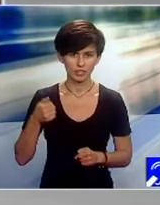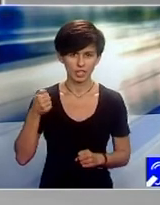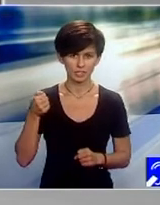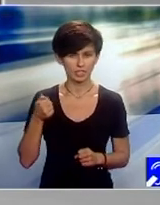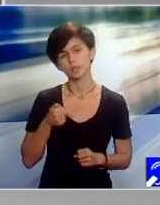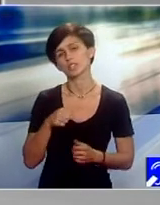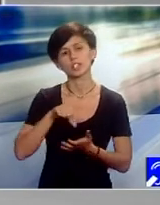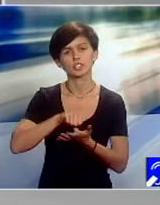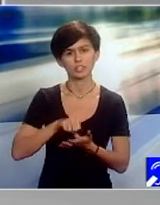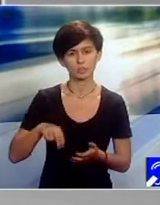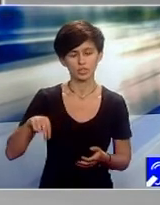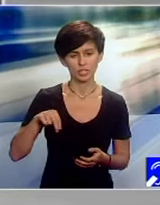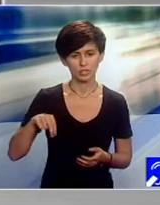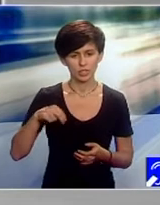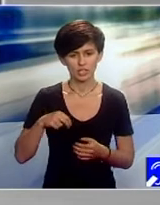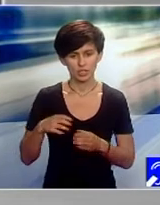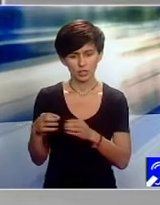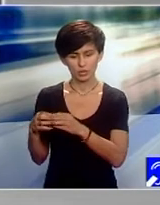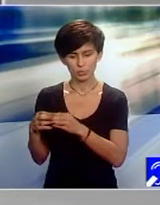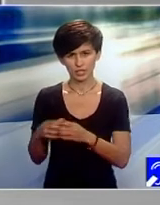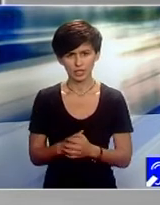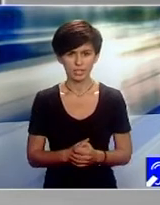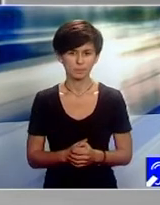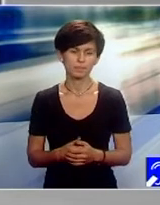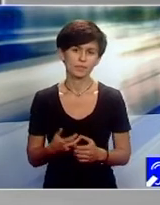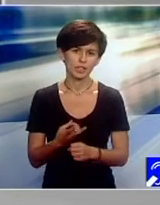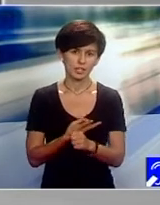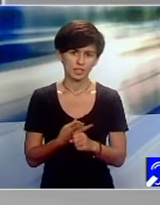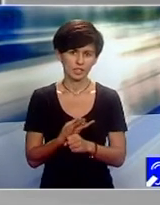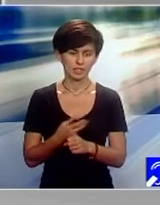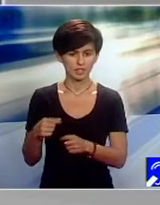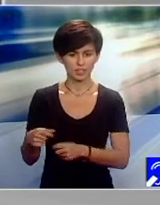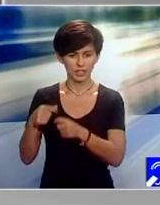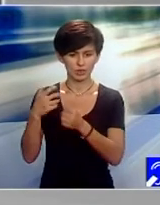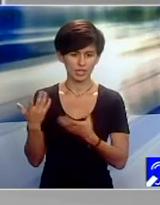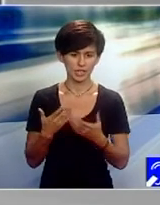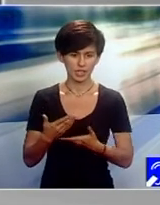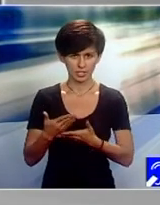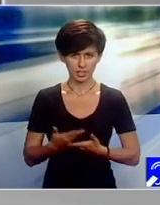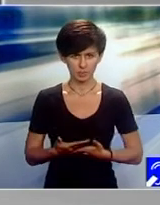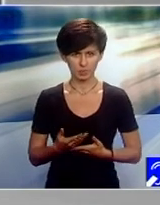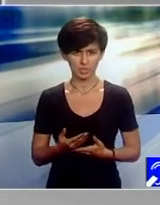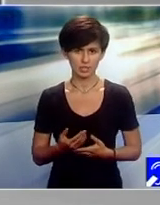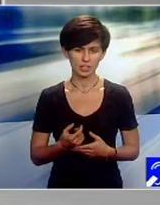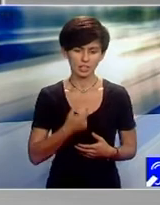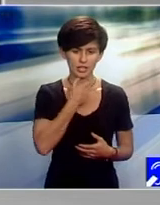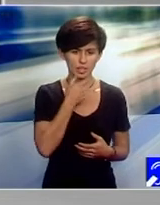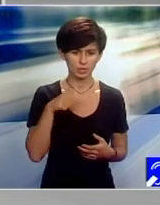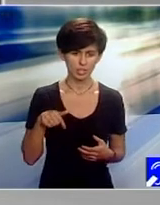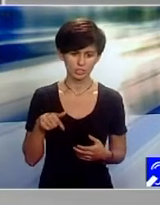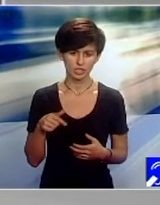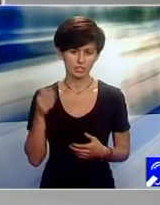Comunitar Județean. Cafeneaua care ne-a primit în acest an a fost Cafeneaua Agape. A